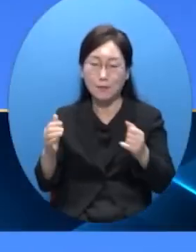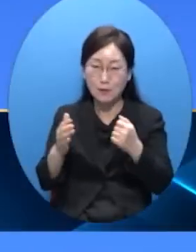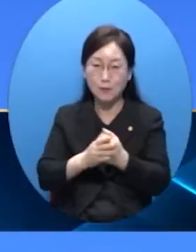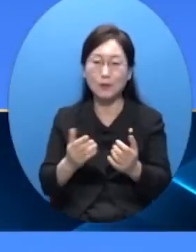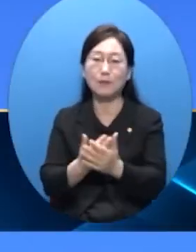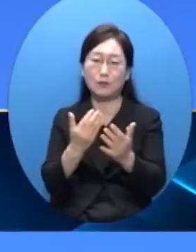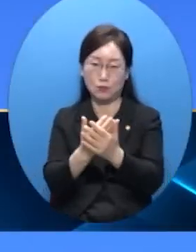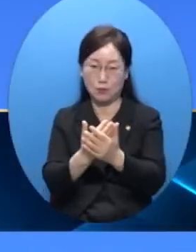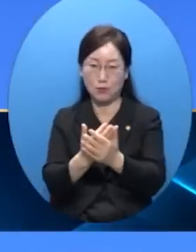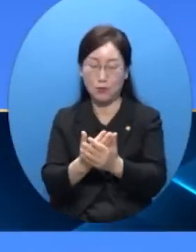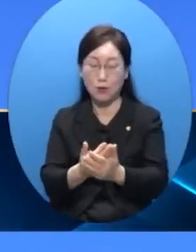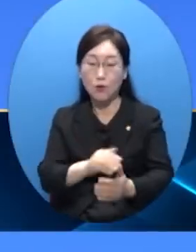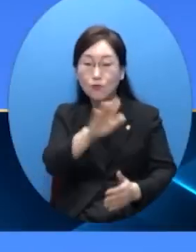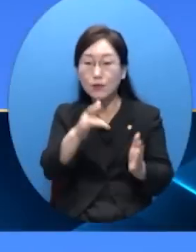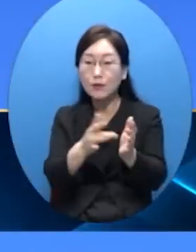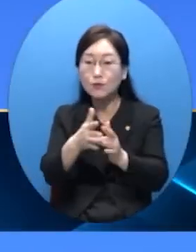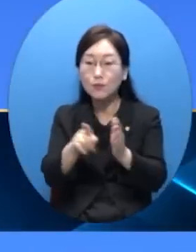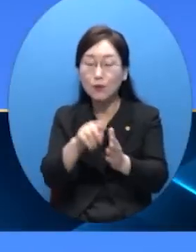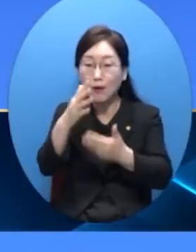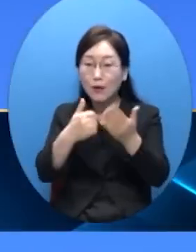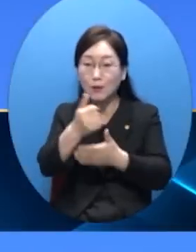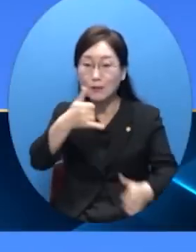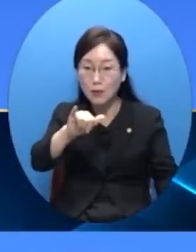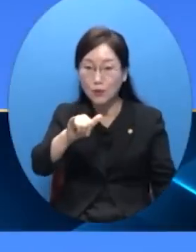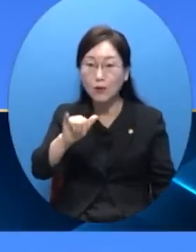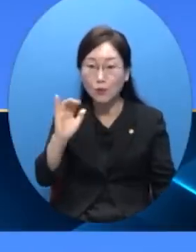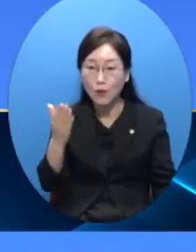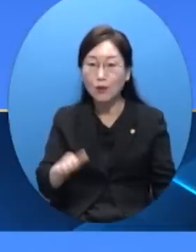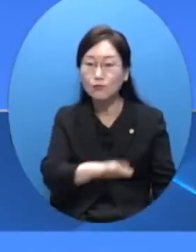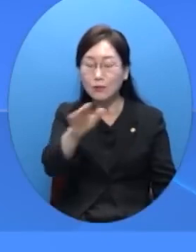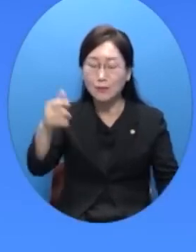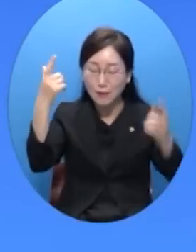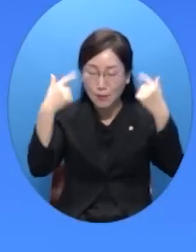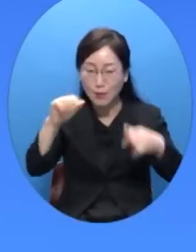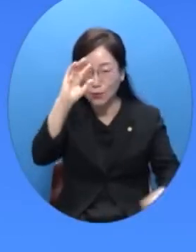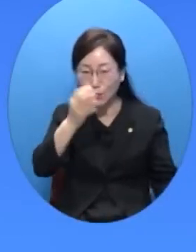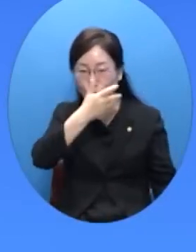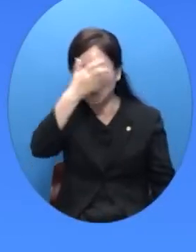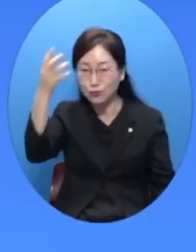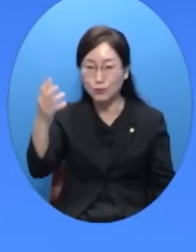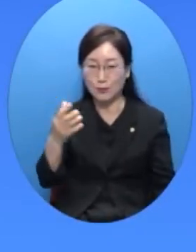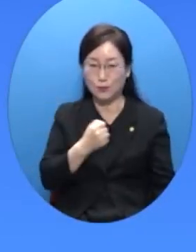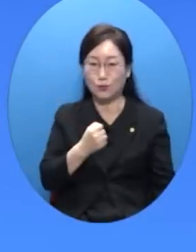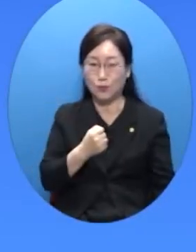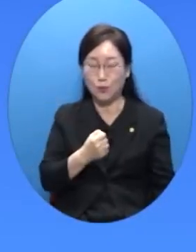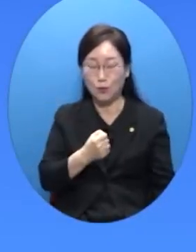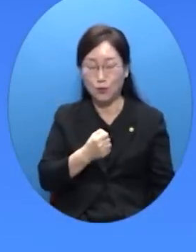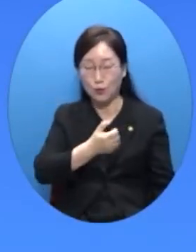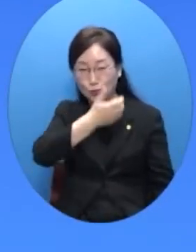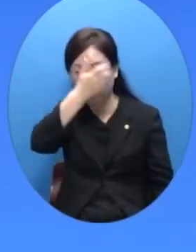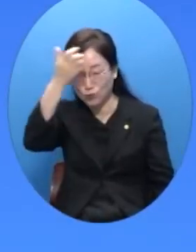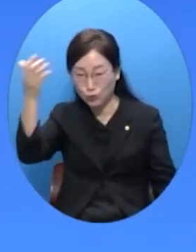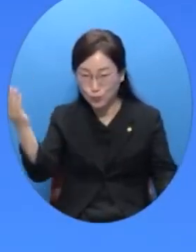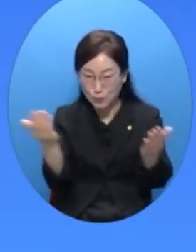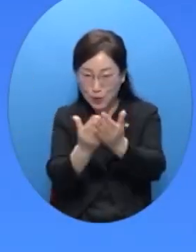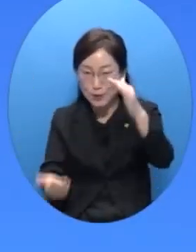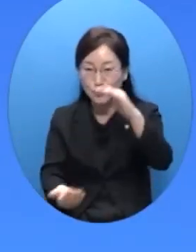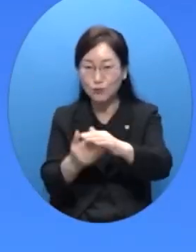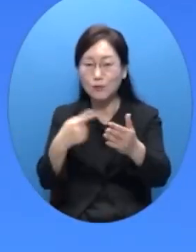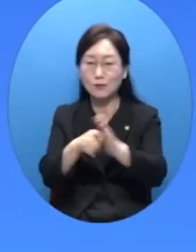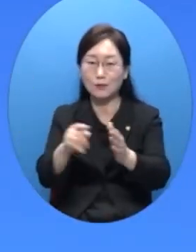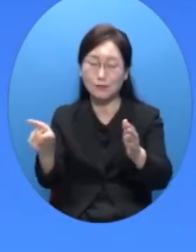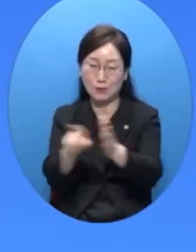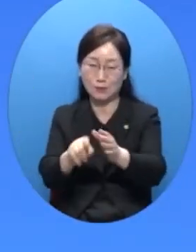하나님의 자녀된 우리들은 날마다 거룩한 꿈을 꾸며 꿈을 이루기 위해 믿음으로 전쟁해 나가는